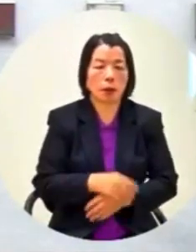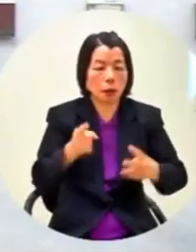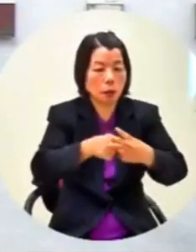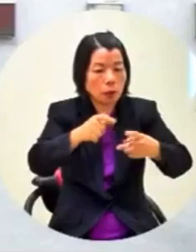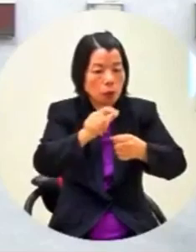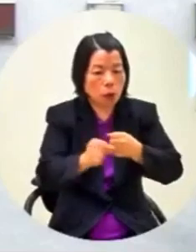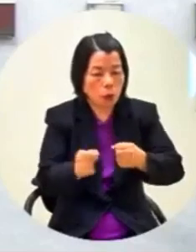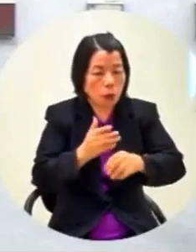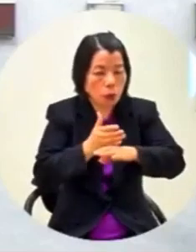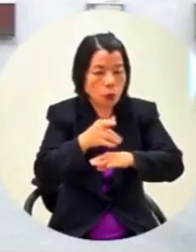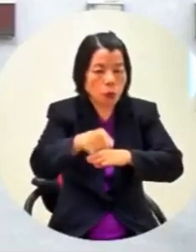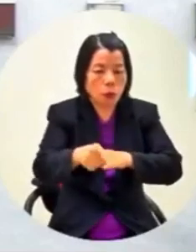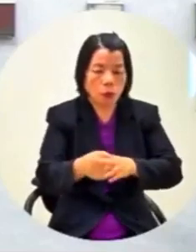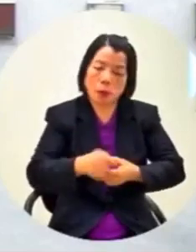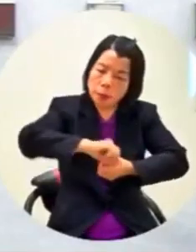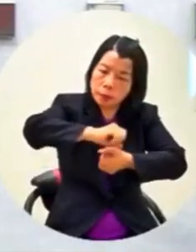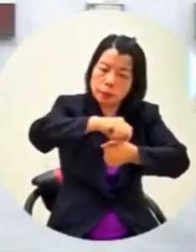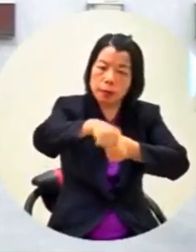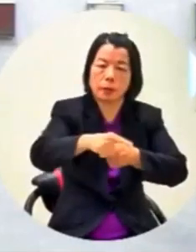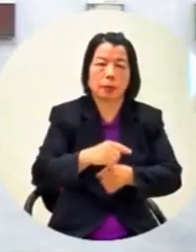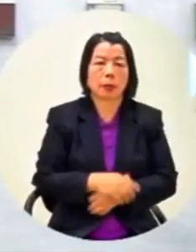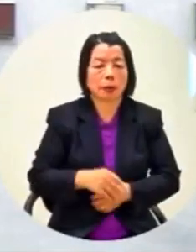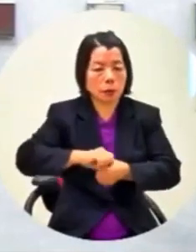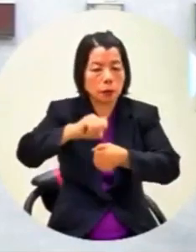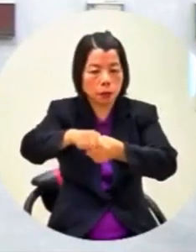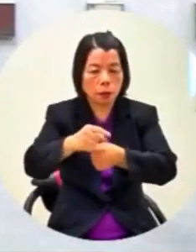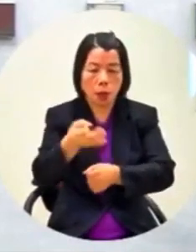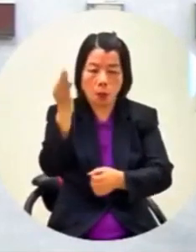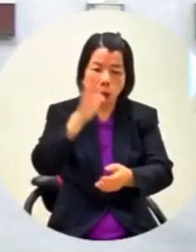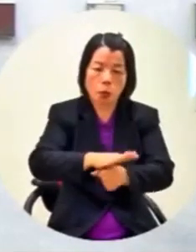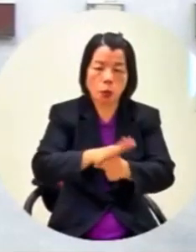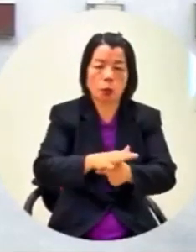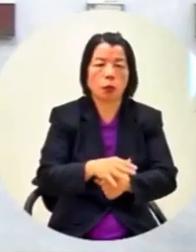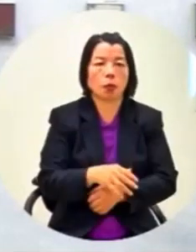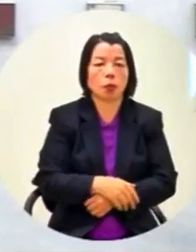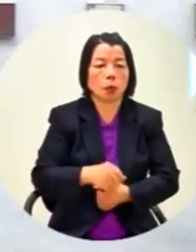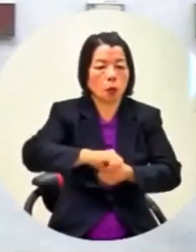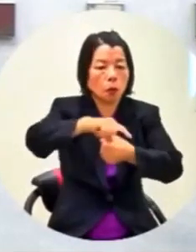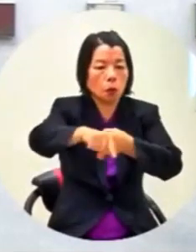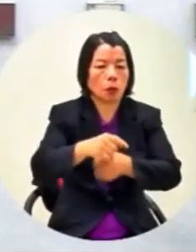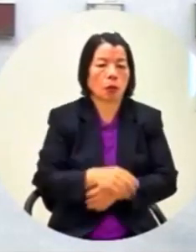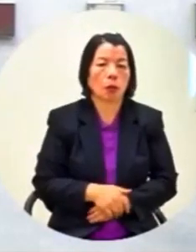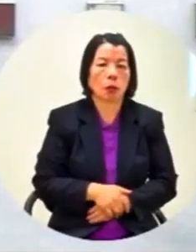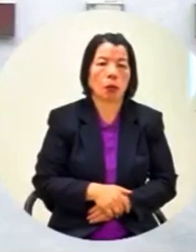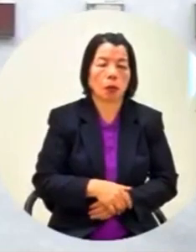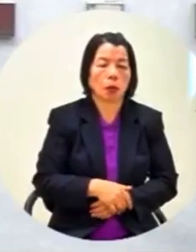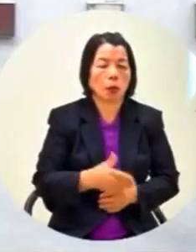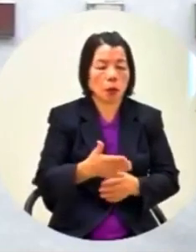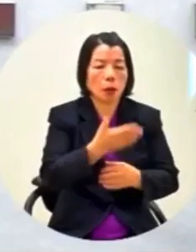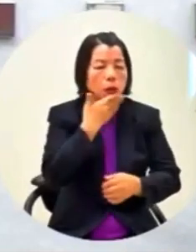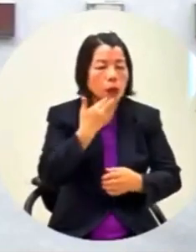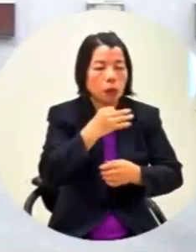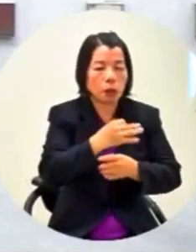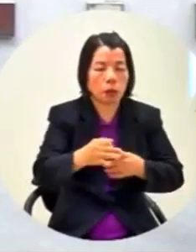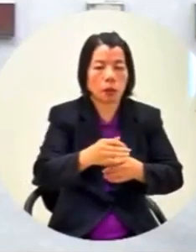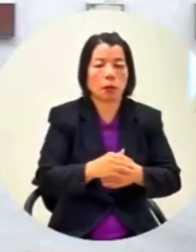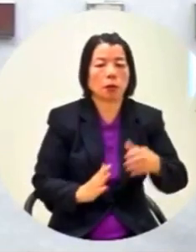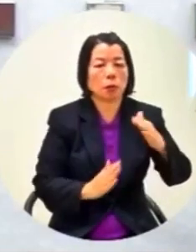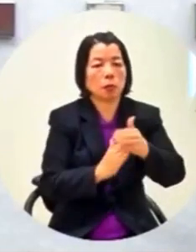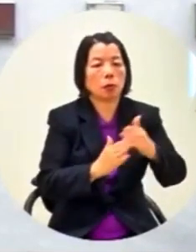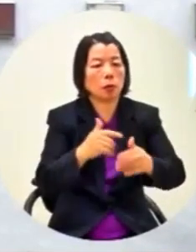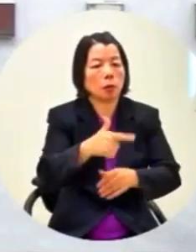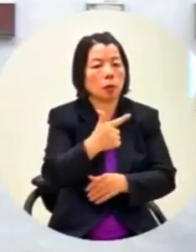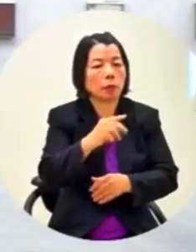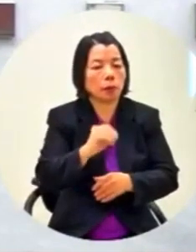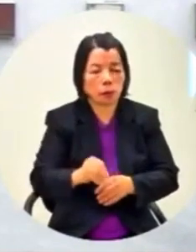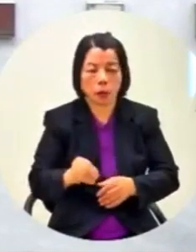投资专案，加大补助金额，融资4亿，利息补助最高600万元。